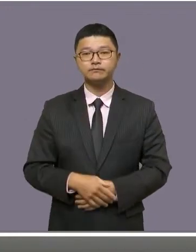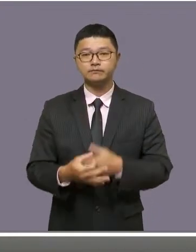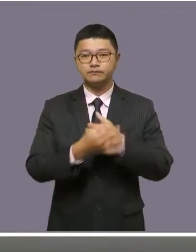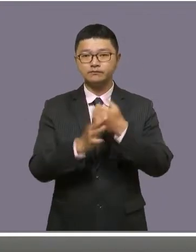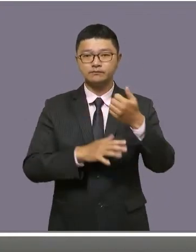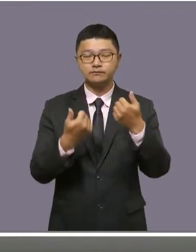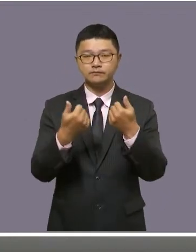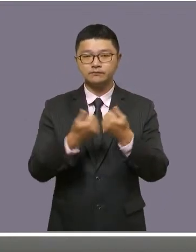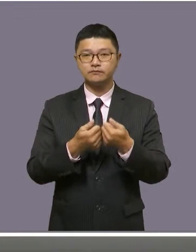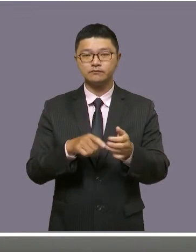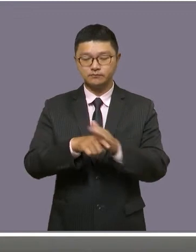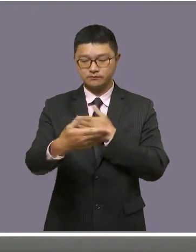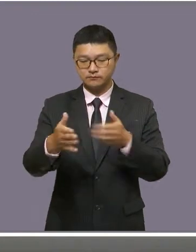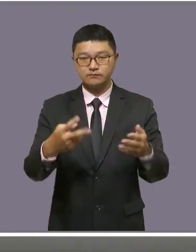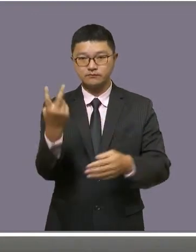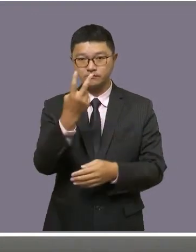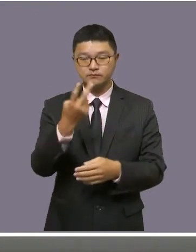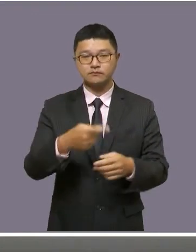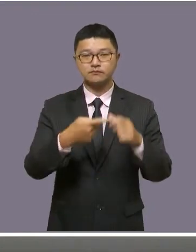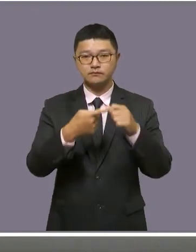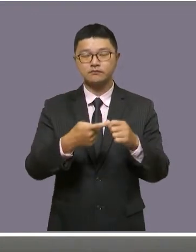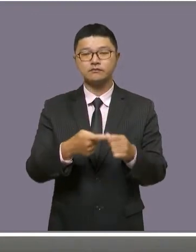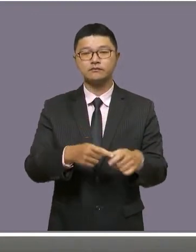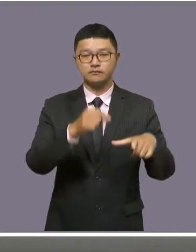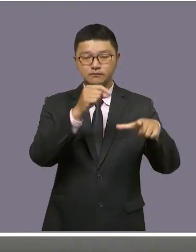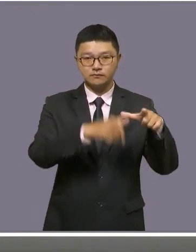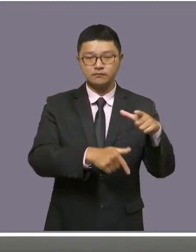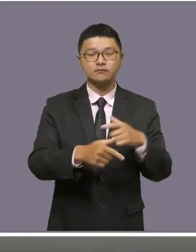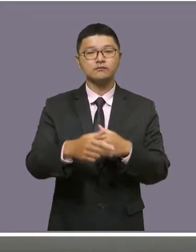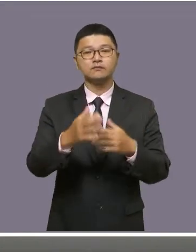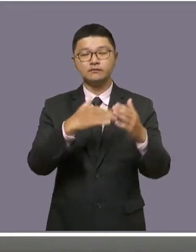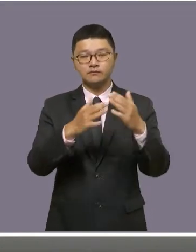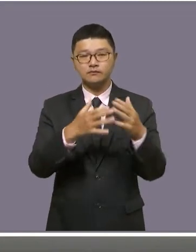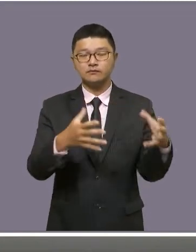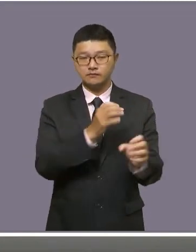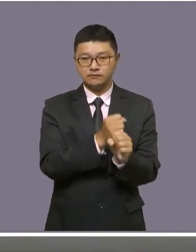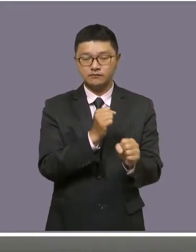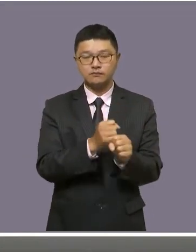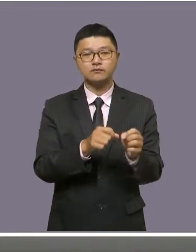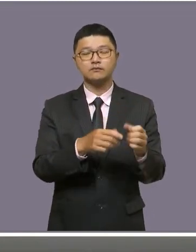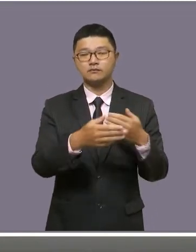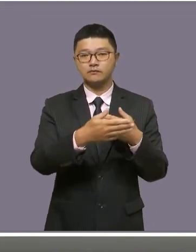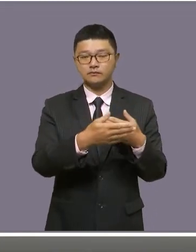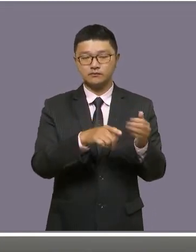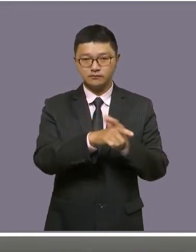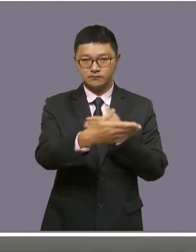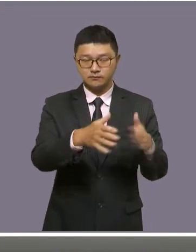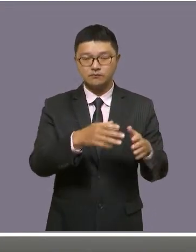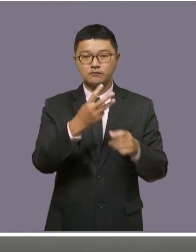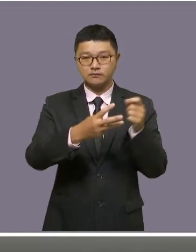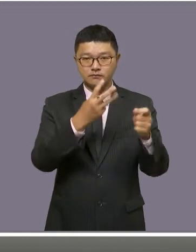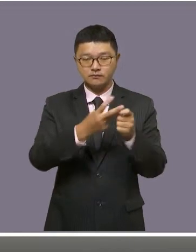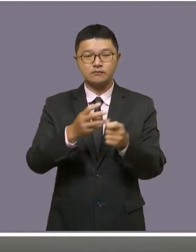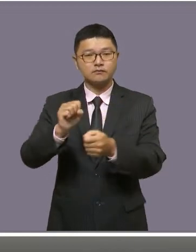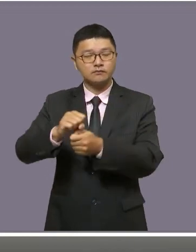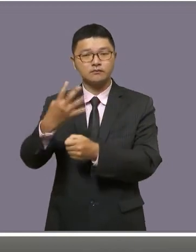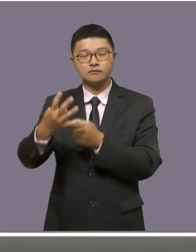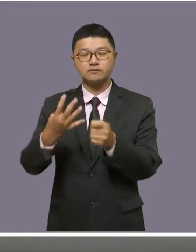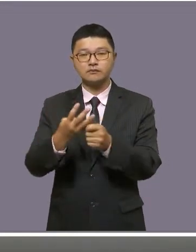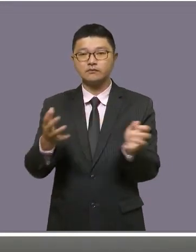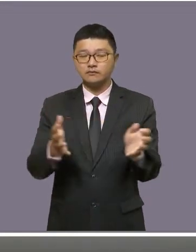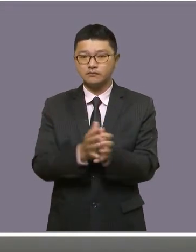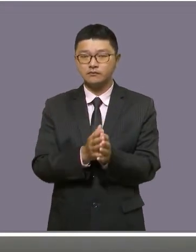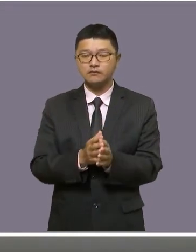们有两个专班，一个是产学携手合作计划侨生专班，这是一个3年加4年，也就是